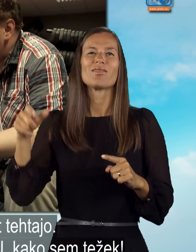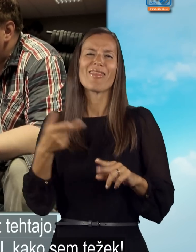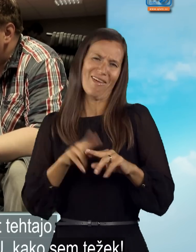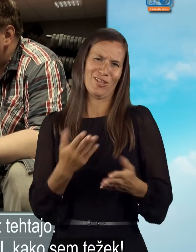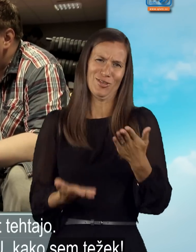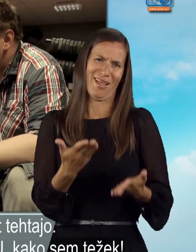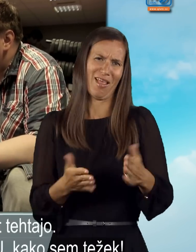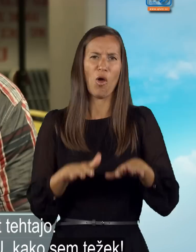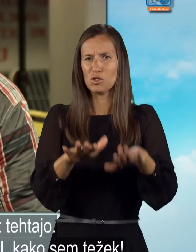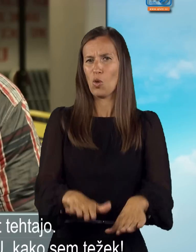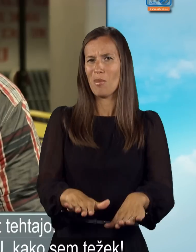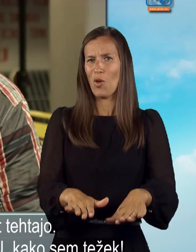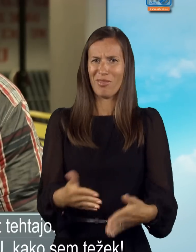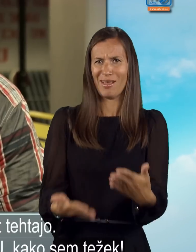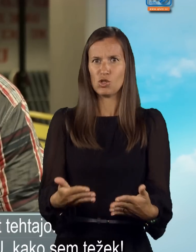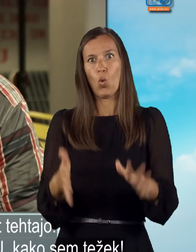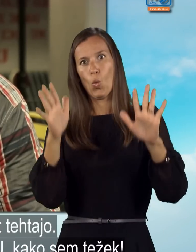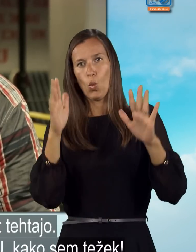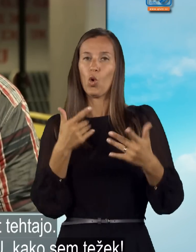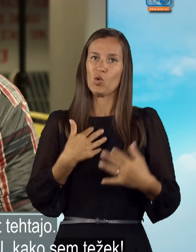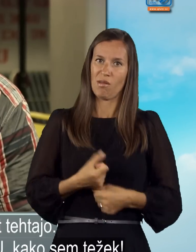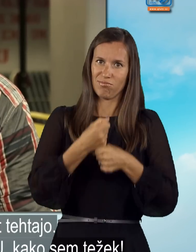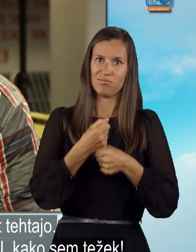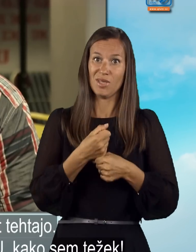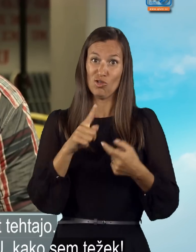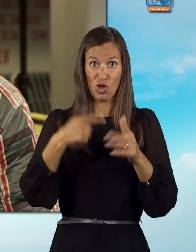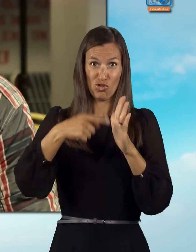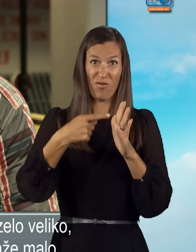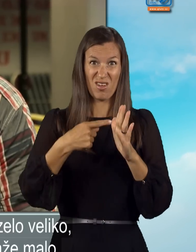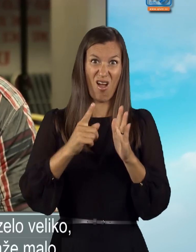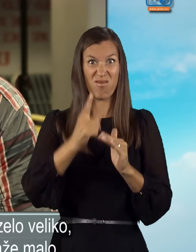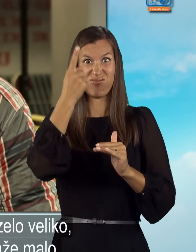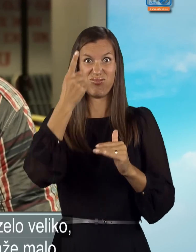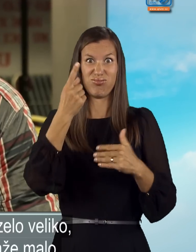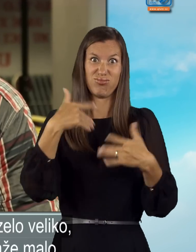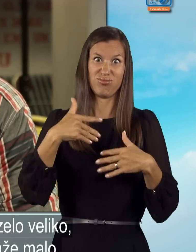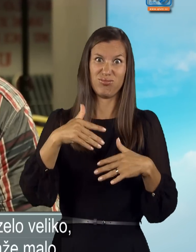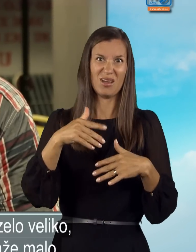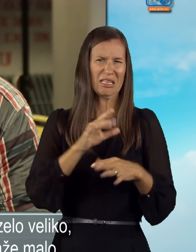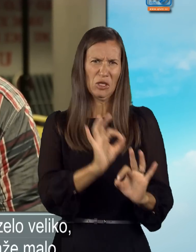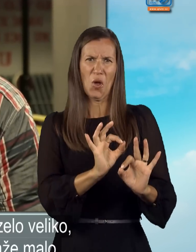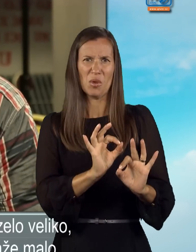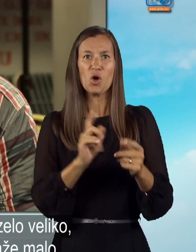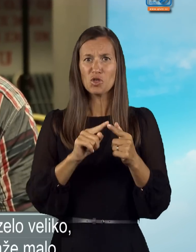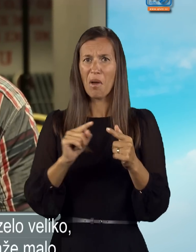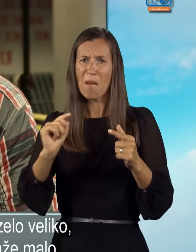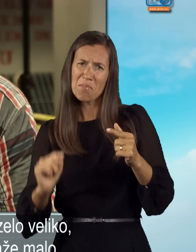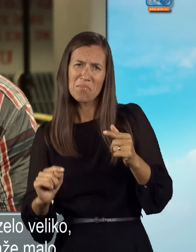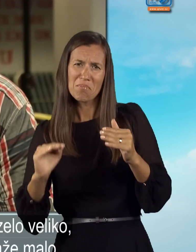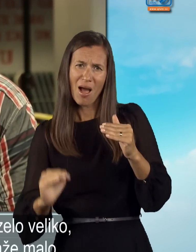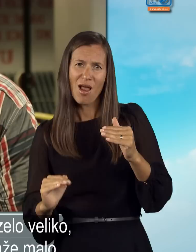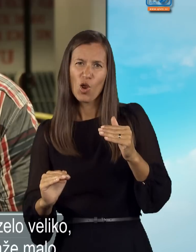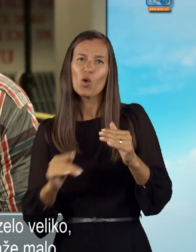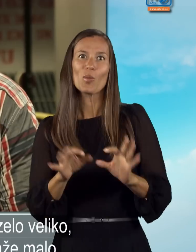ljudje največkrat tehtajo, ne, stopijo na tehtnico in zdaj, koliko sem težek, ne, zdaj, če jim številka pokaže ful velik, to ni dobro, če jim pa